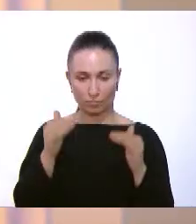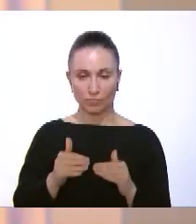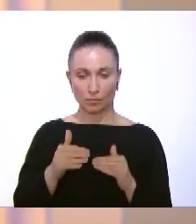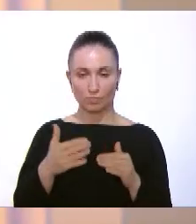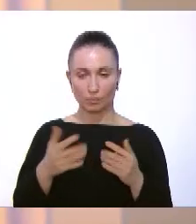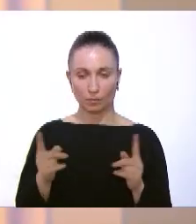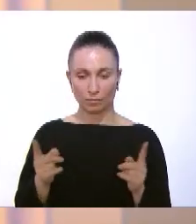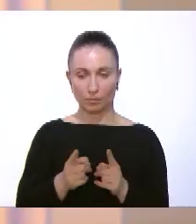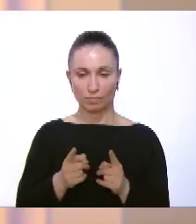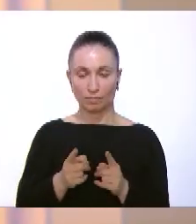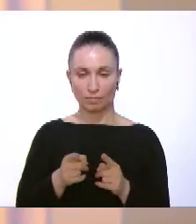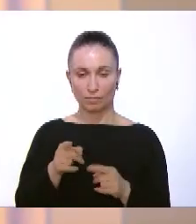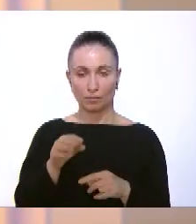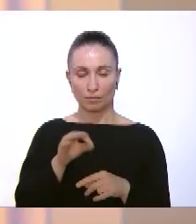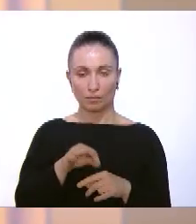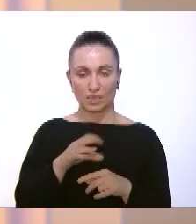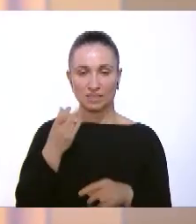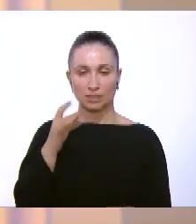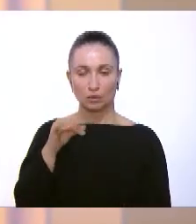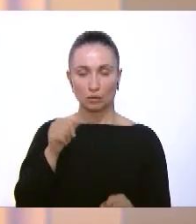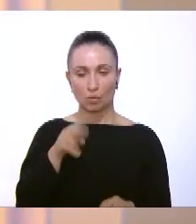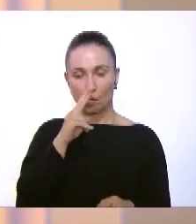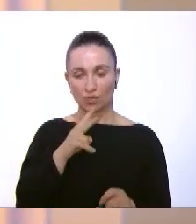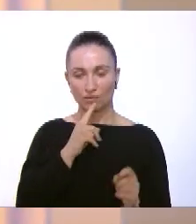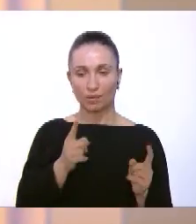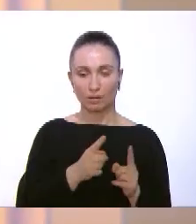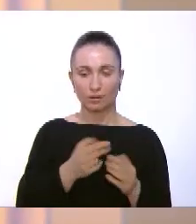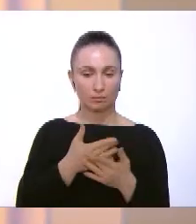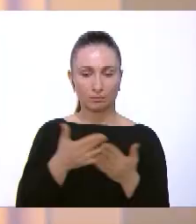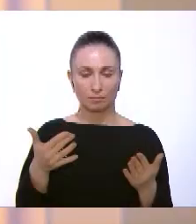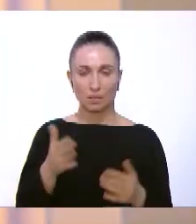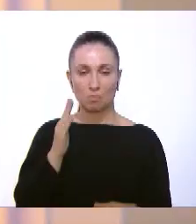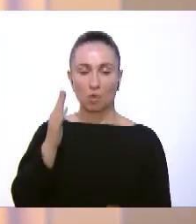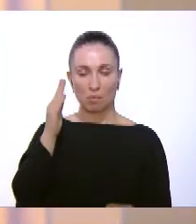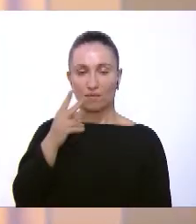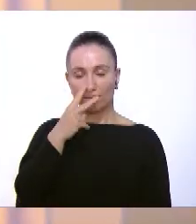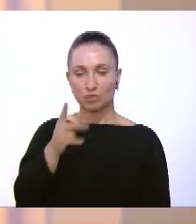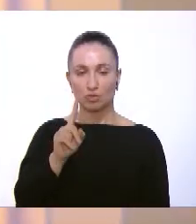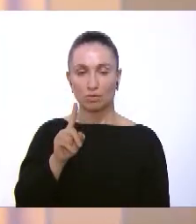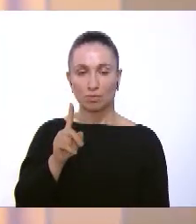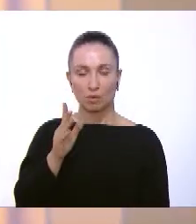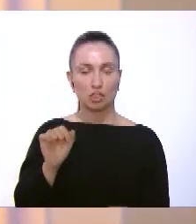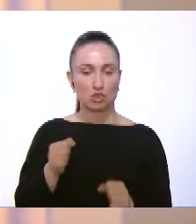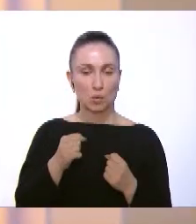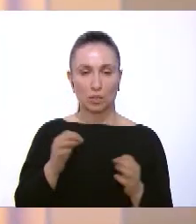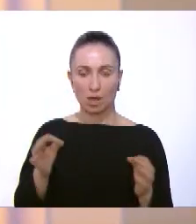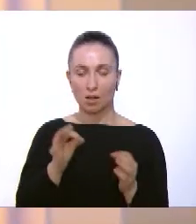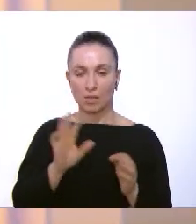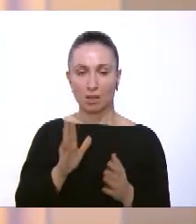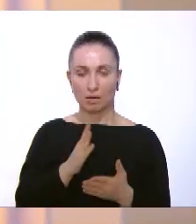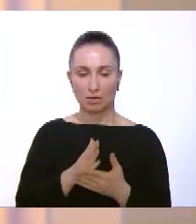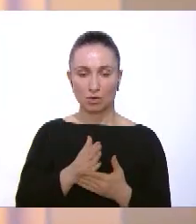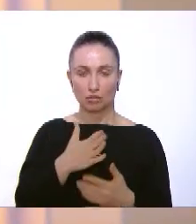დააყვანილი. სენსიტიური შეიძლება იყოს 2 თვიანი. ნახოთ, მომავალი გვიჩვენებს, მაგრამ შეუძლებელი არაფერია